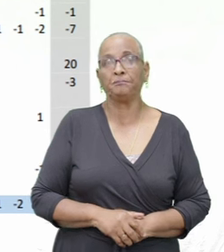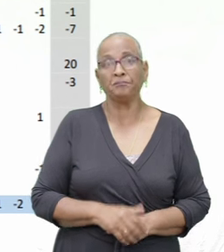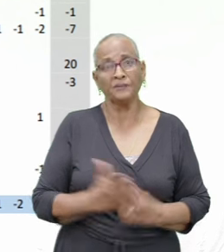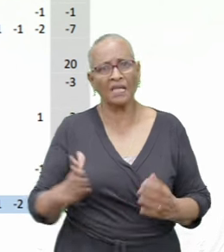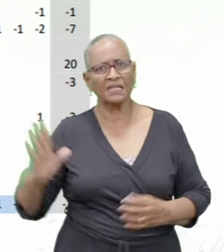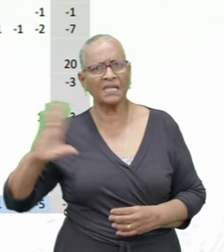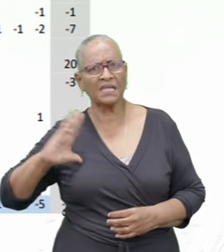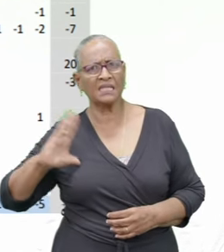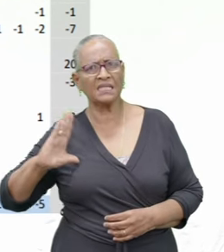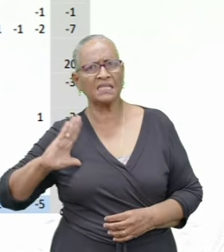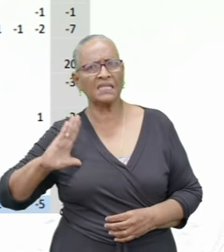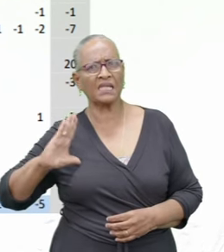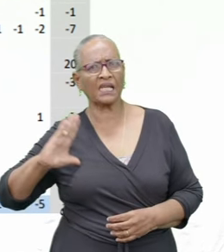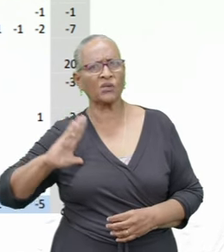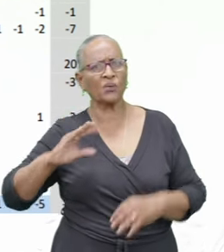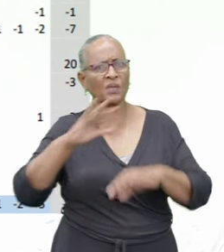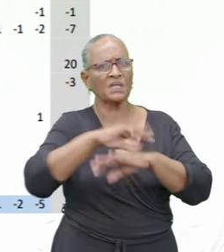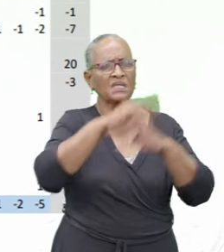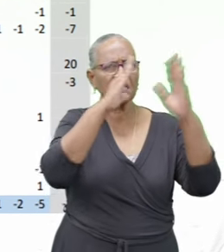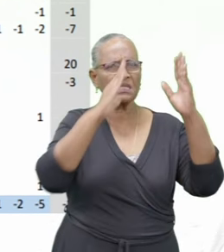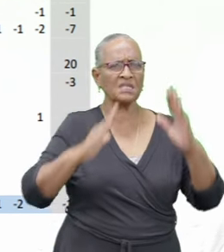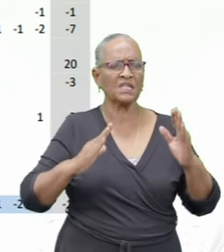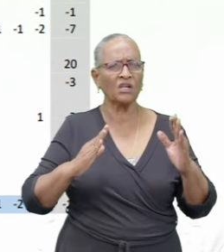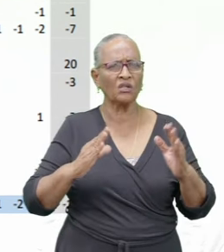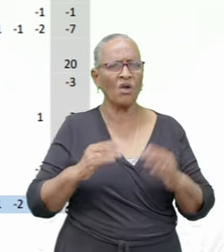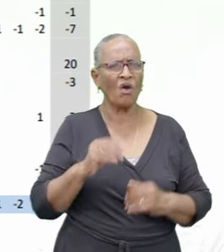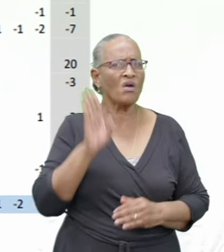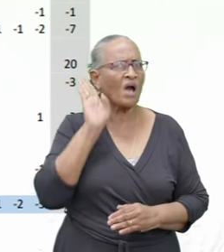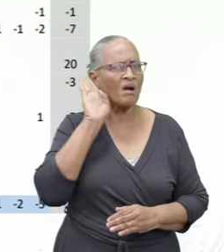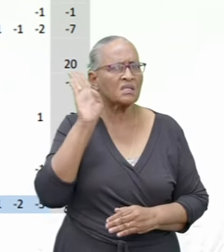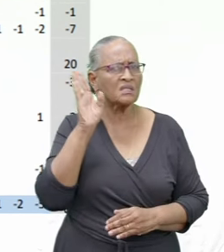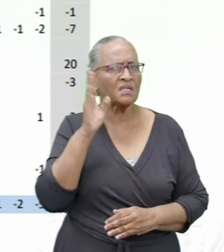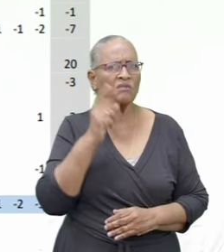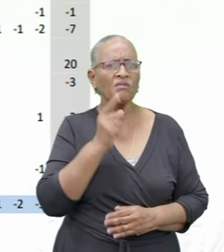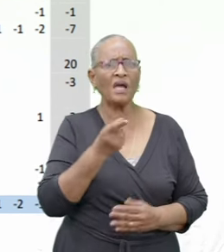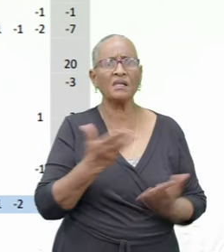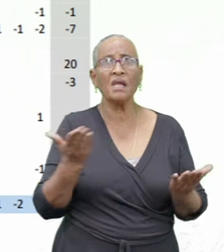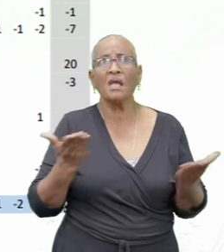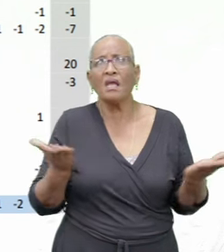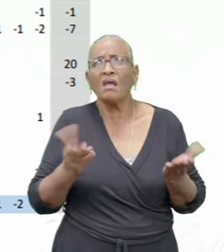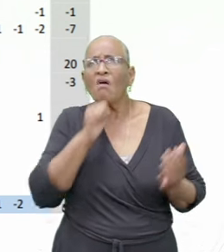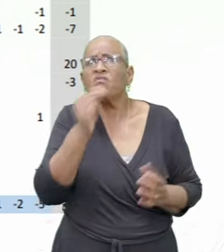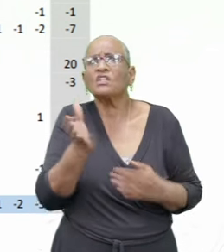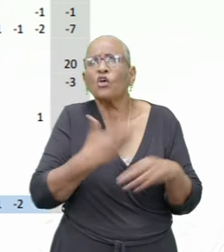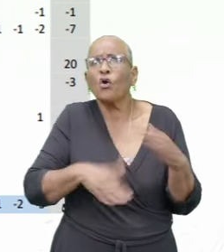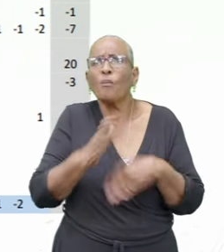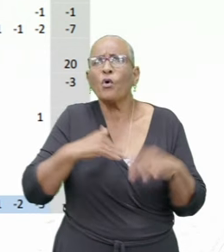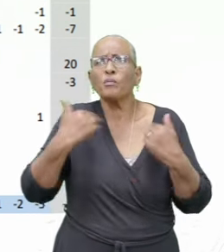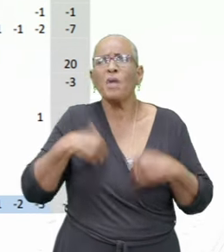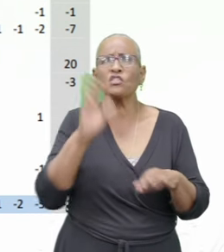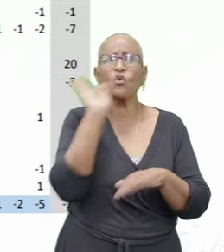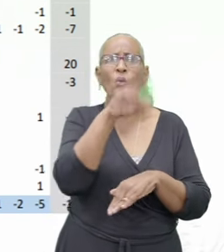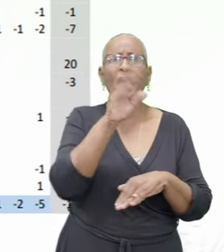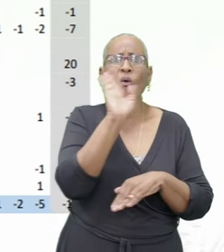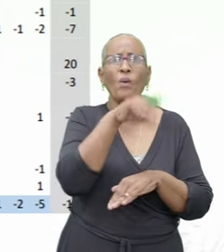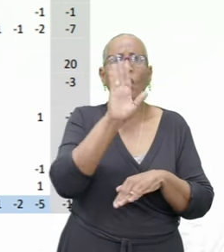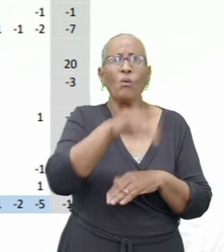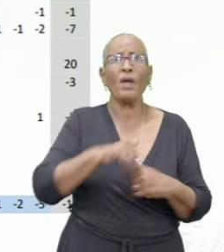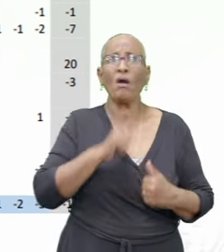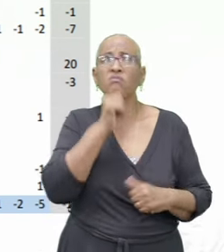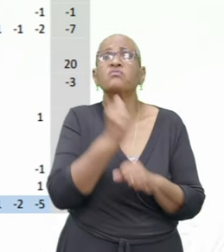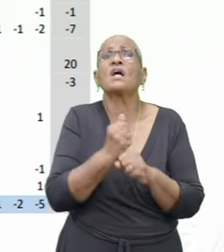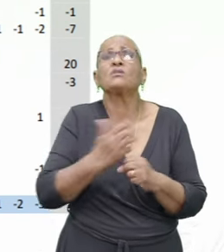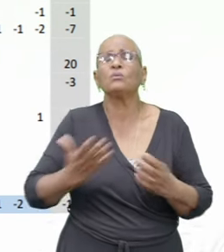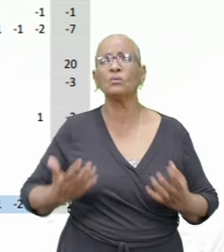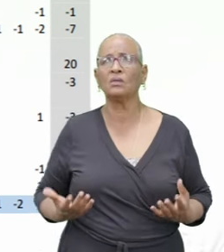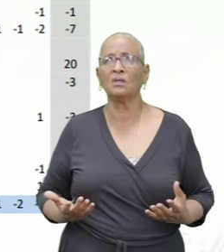van ziekenhuizen alarm bij het ministerie van Volksgezondheid om iets te doen. En dit wat iets doen was het introduceren van